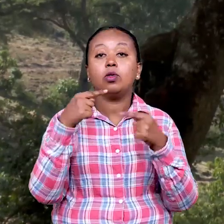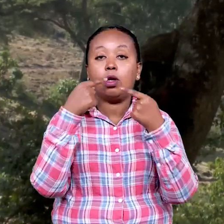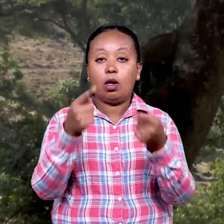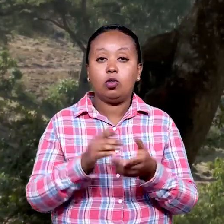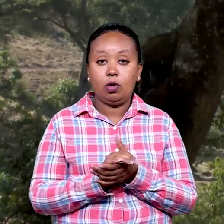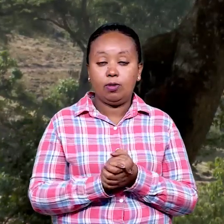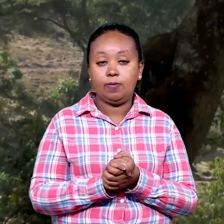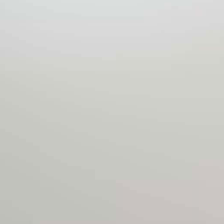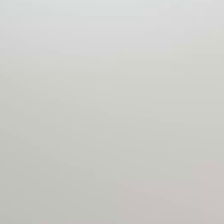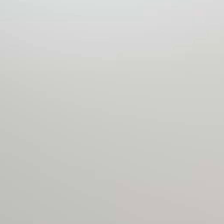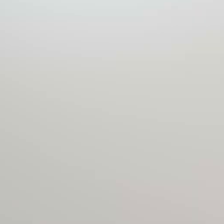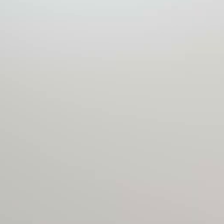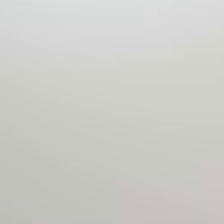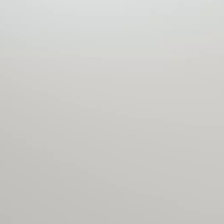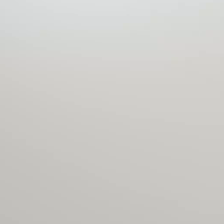መልሱን እንነግራችኋለን።